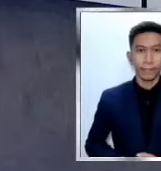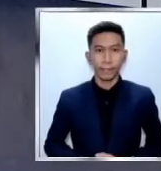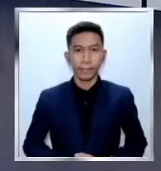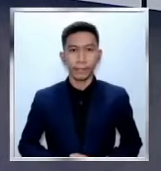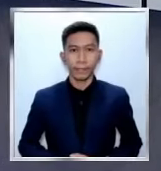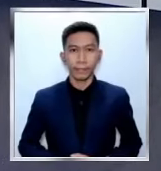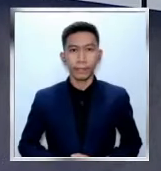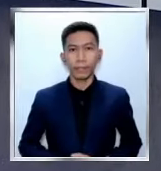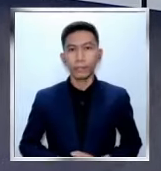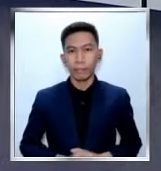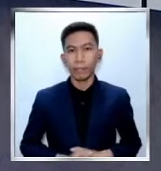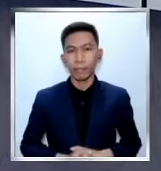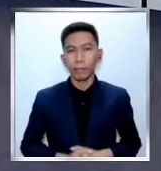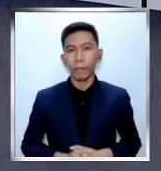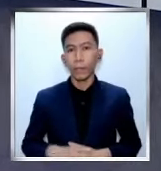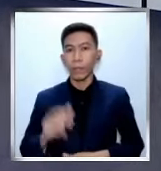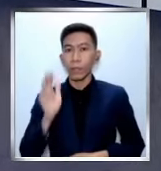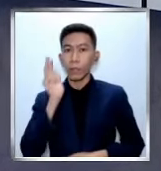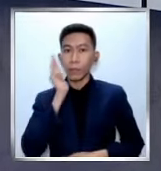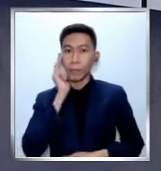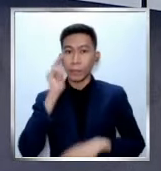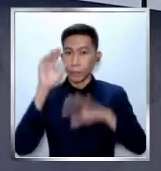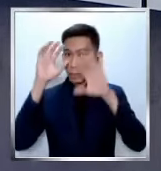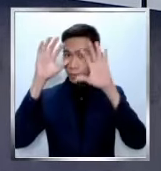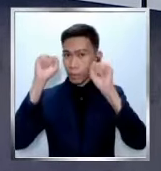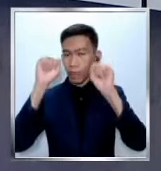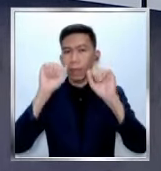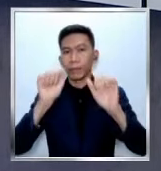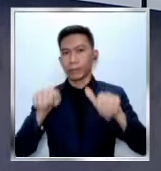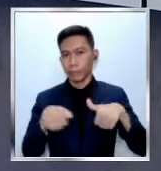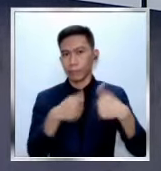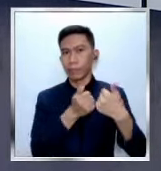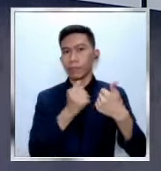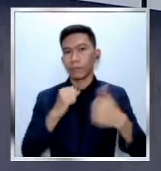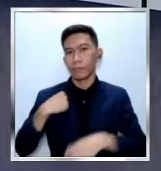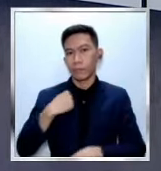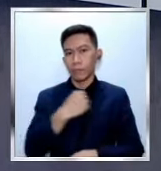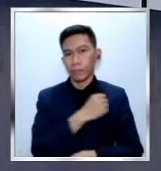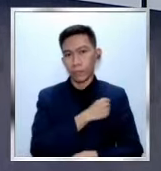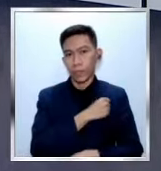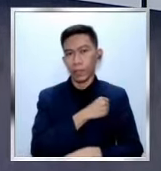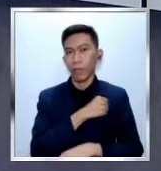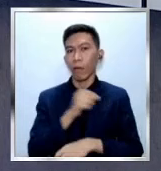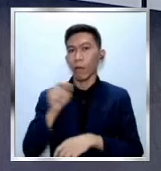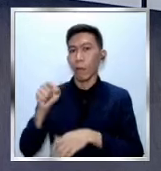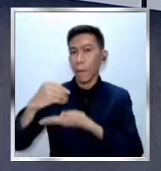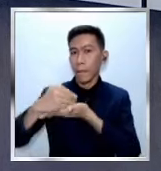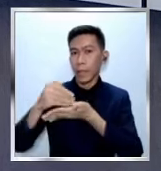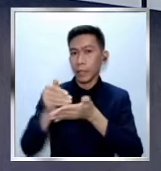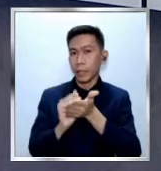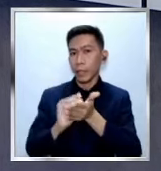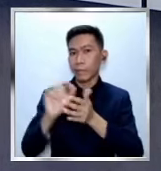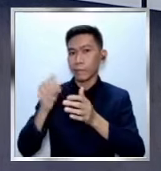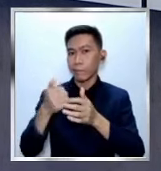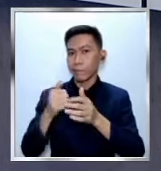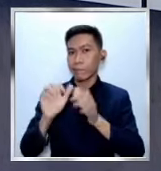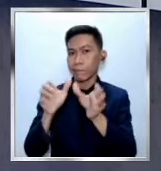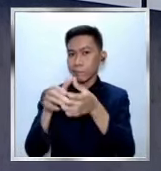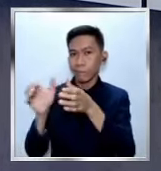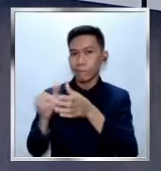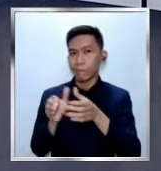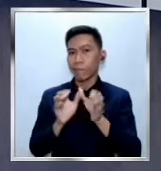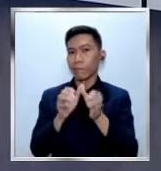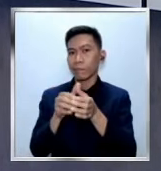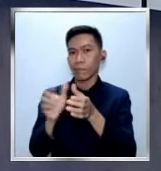Hinamon ni Pangulong Duterte ang Senado na kaltasan ang budget ng mga ahensya ng gobyerno at gawin pang zero ang budget